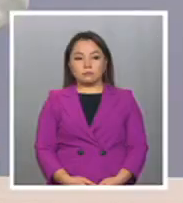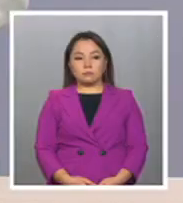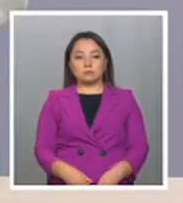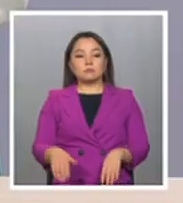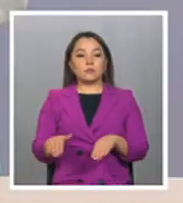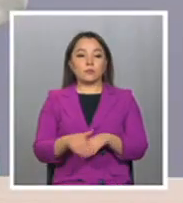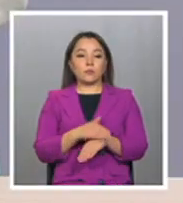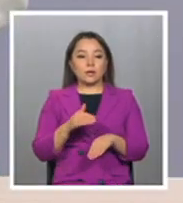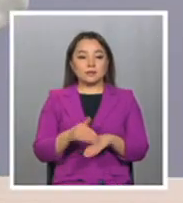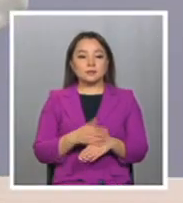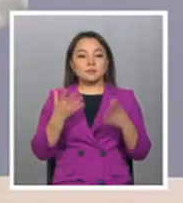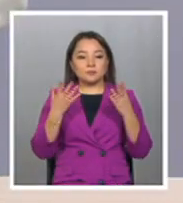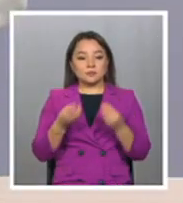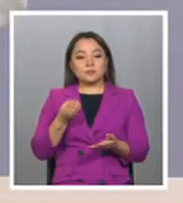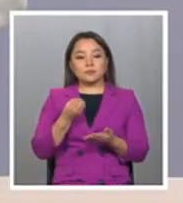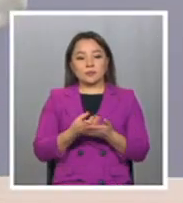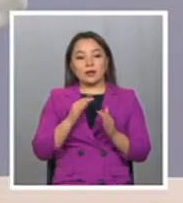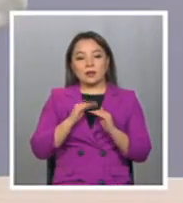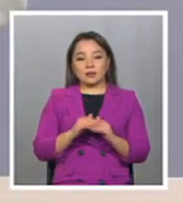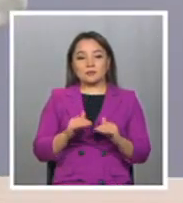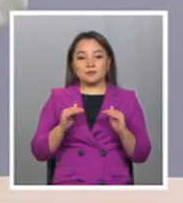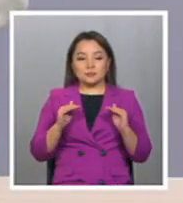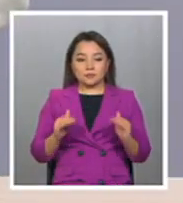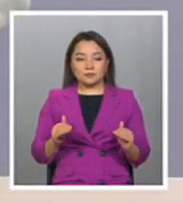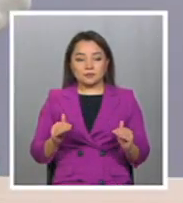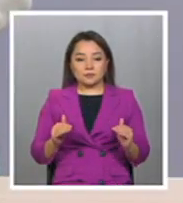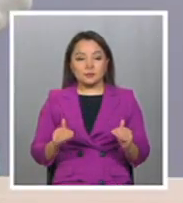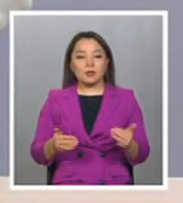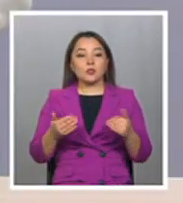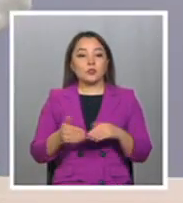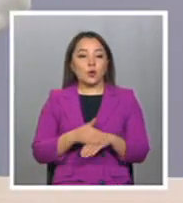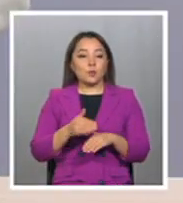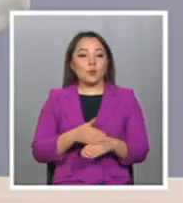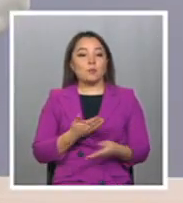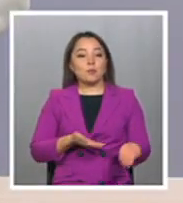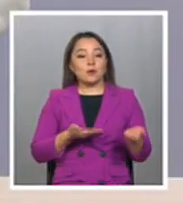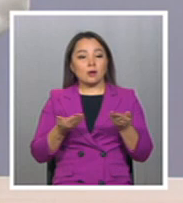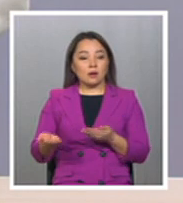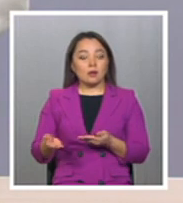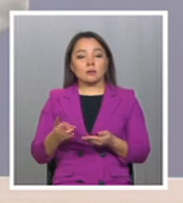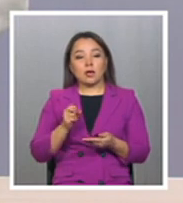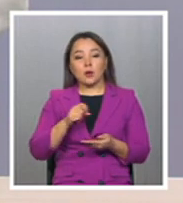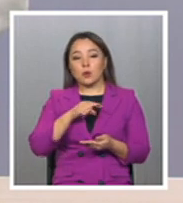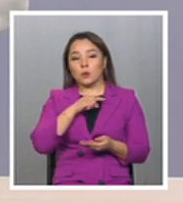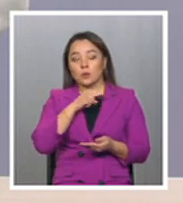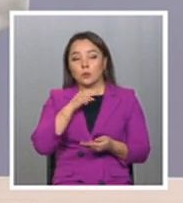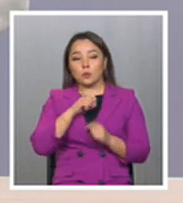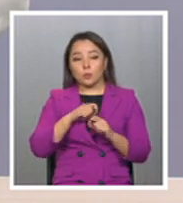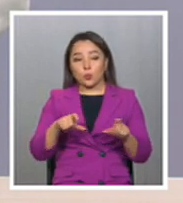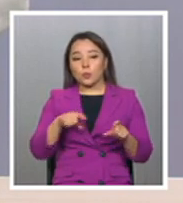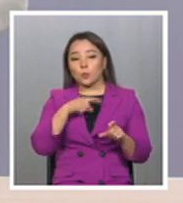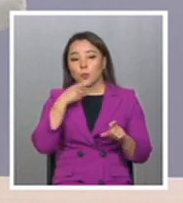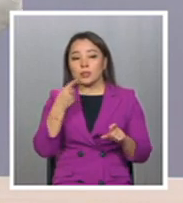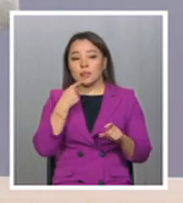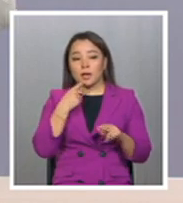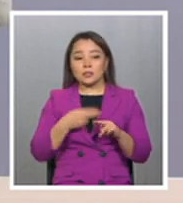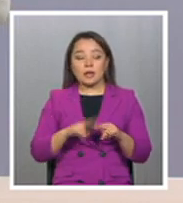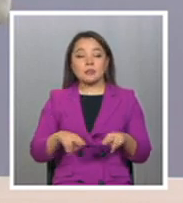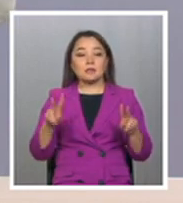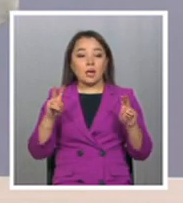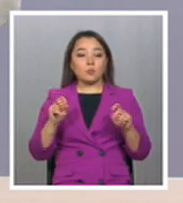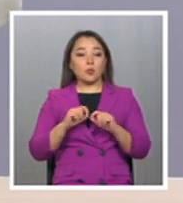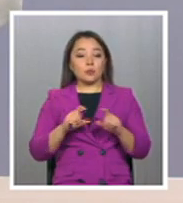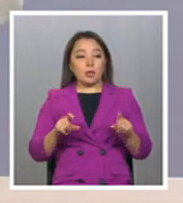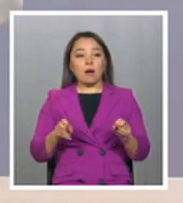Добрый день, дорогие ребята! Добро пожаловать на урок русского языка. Тема урока